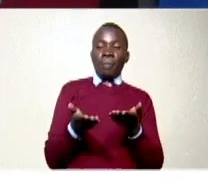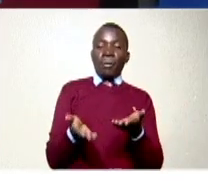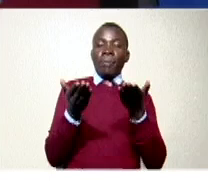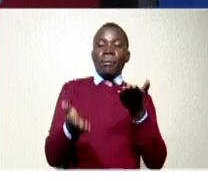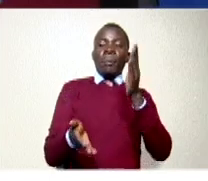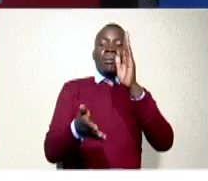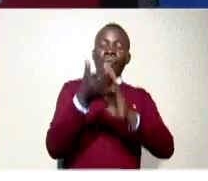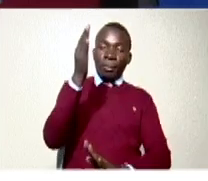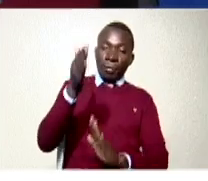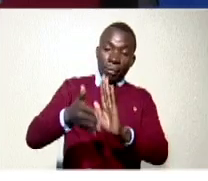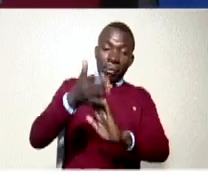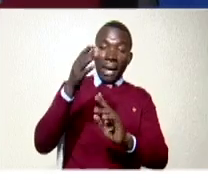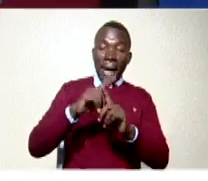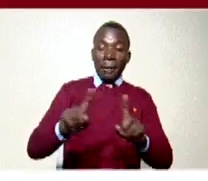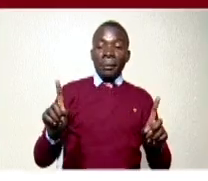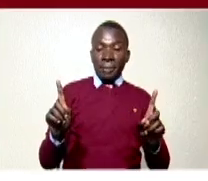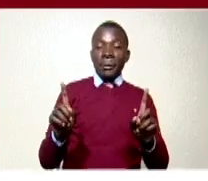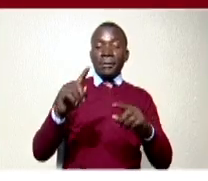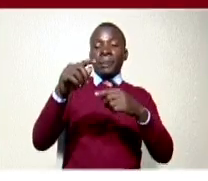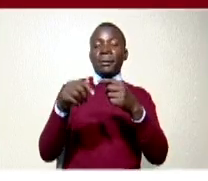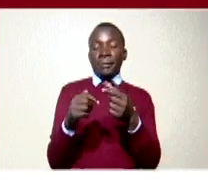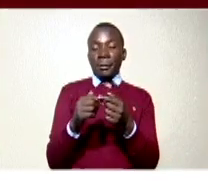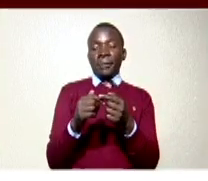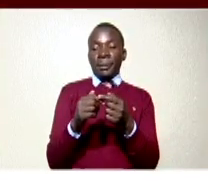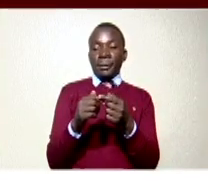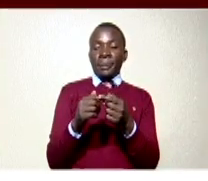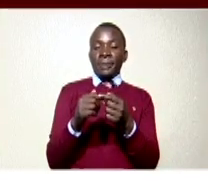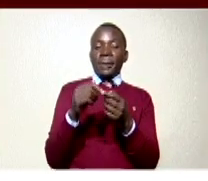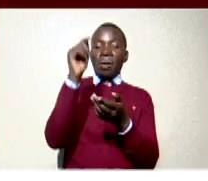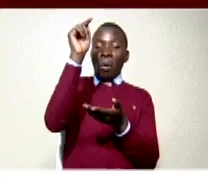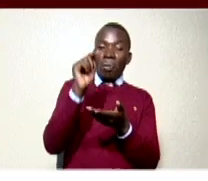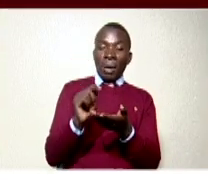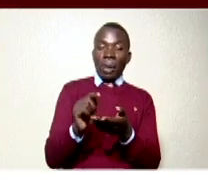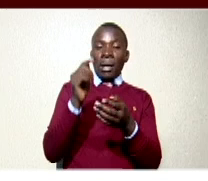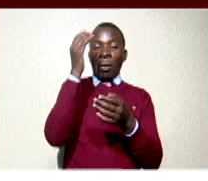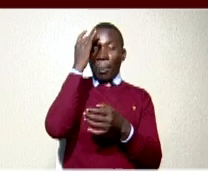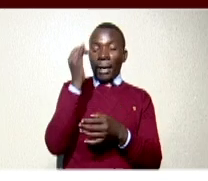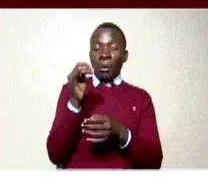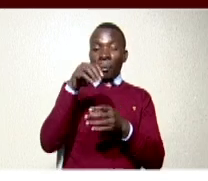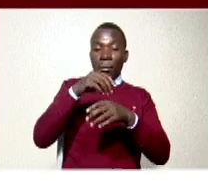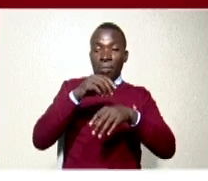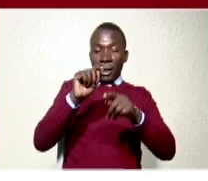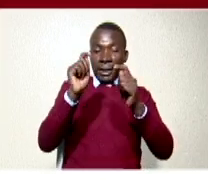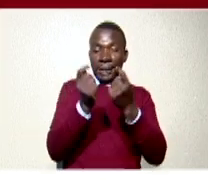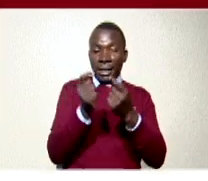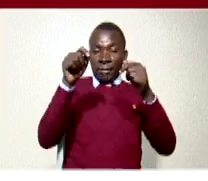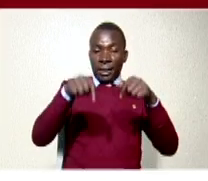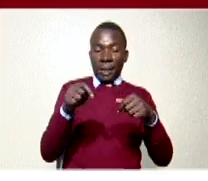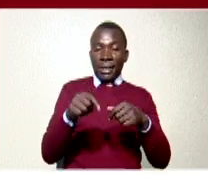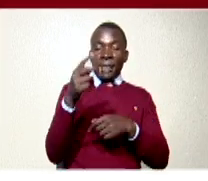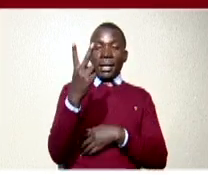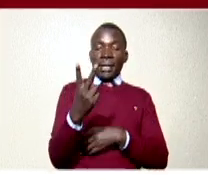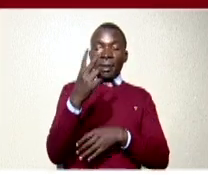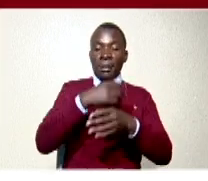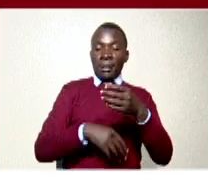umuvuduko w'izamuka ry'ibiciro ukomeje kugenda umanuka kubera yuko muri iki gihembwe cya